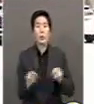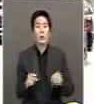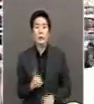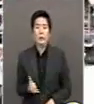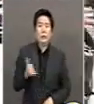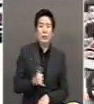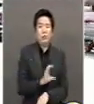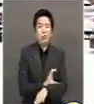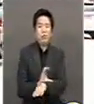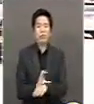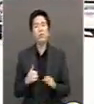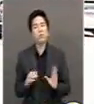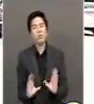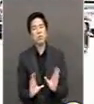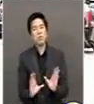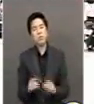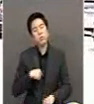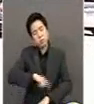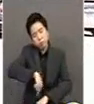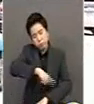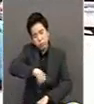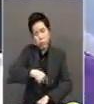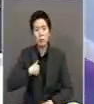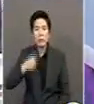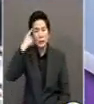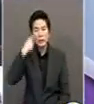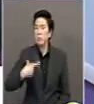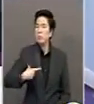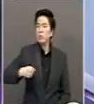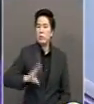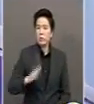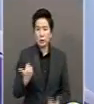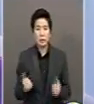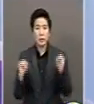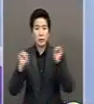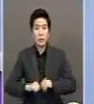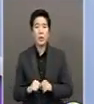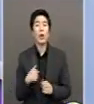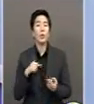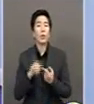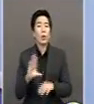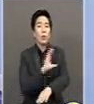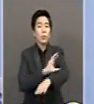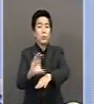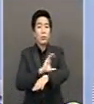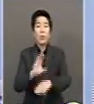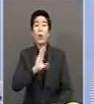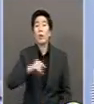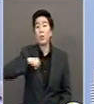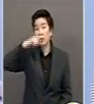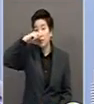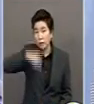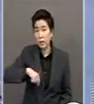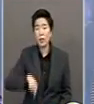ทบุรีที่รถไฟฟ้าเส้นนี้ผ่านอาจจะไม่นิยมใช้รถไฟฟ้าแม้ว่ามติของคณะกรรมการรถไฟฟ้าขนส่งมวลชนแห่งประเทศไท